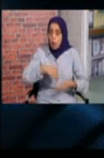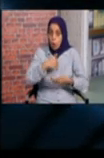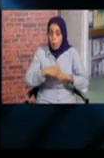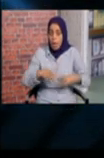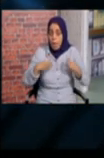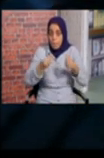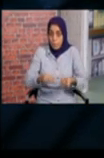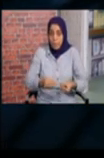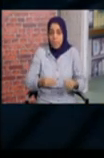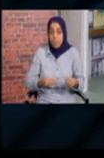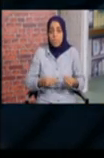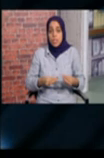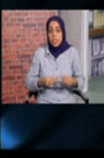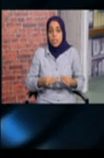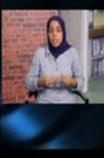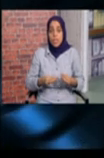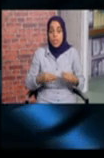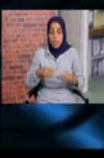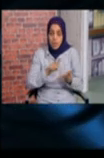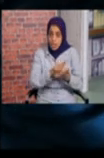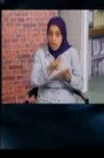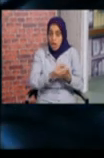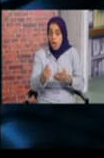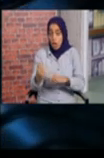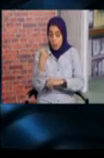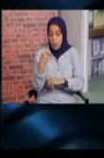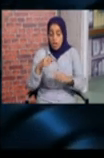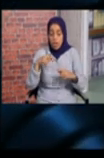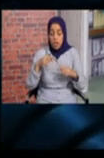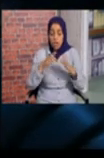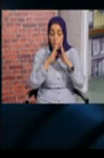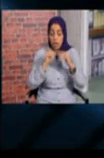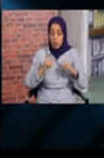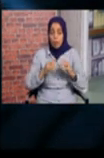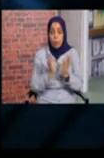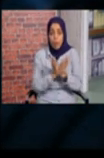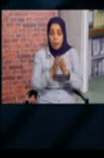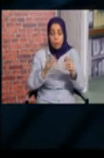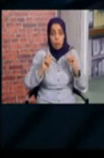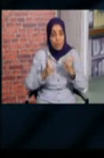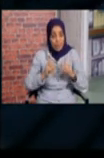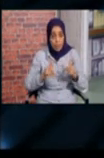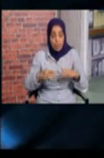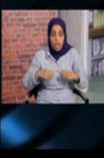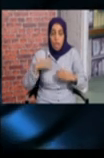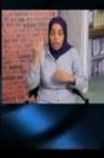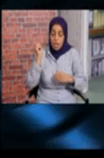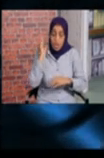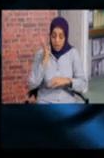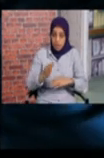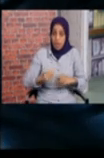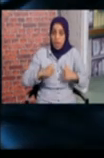بيدي يعني رسالة قوية للمجتمع الاستثماري الأجنبي إن مصر قدرة إن هي